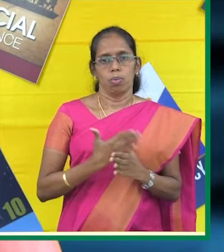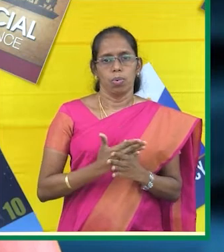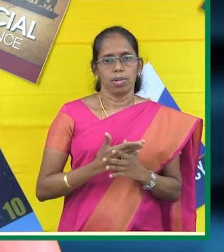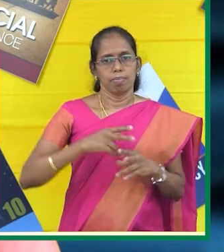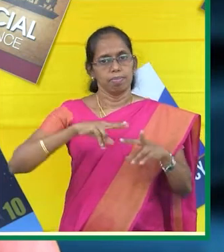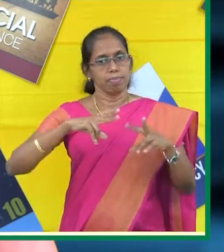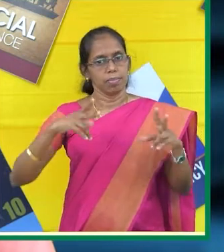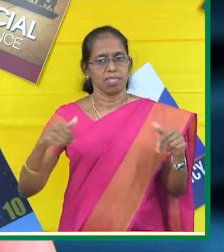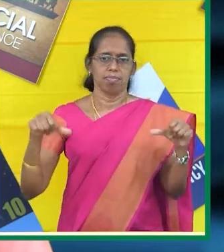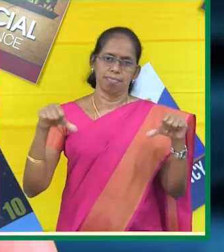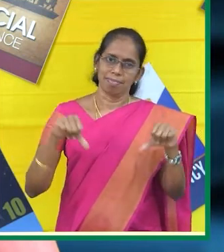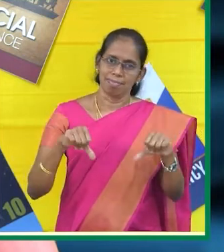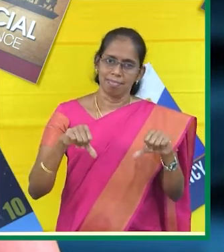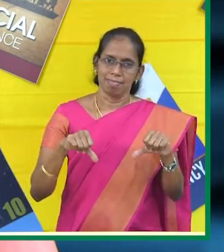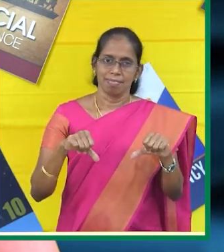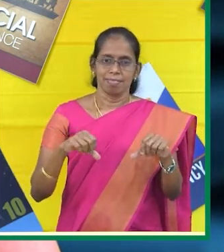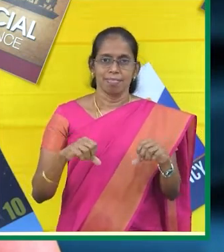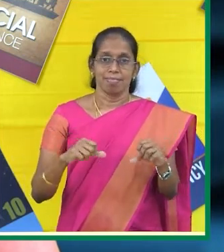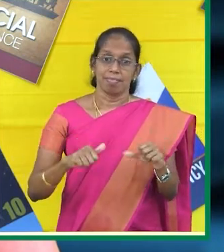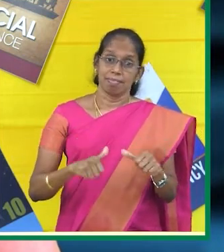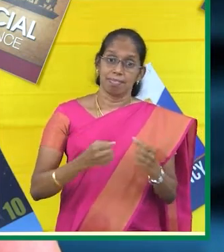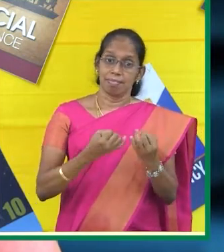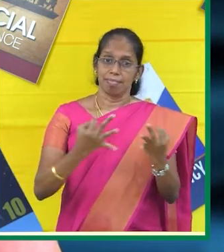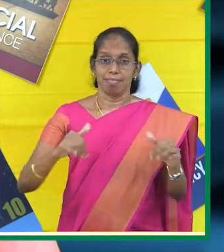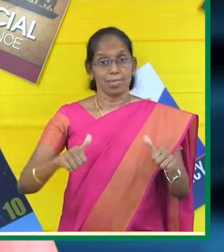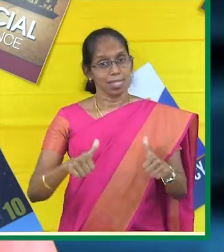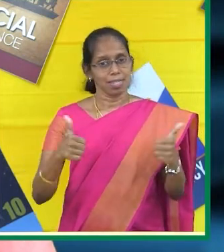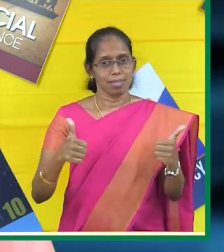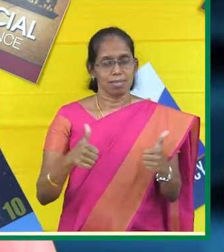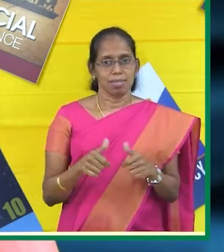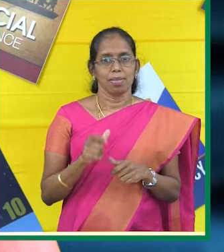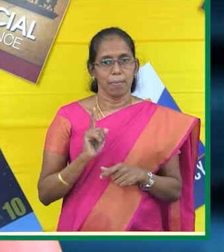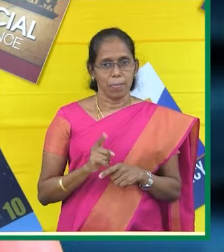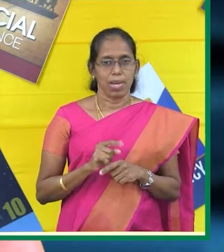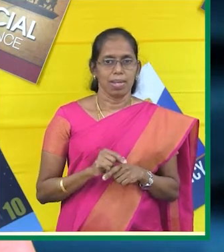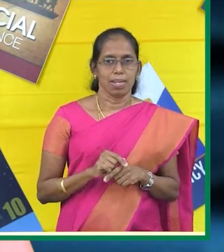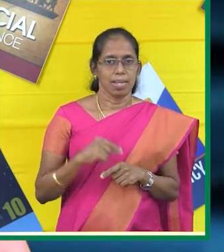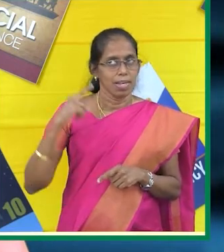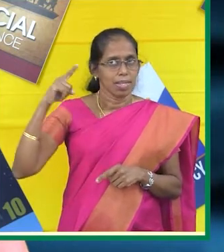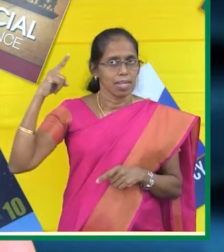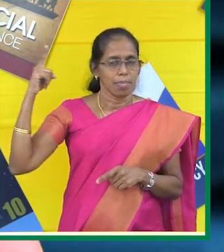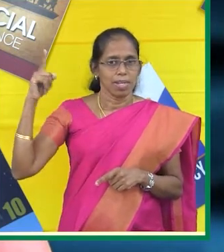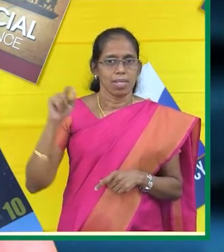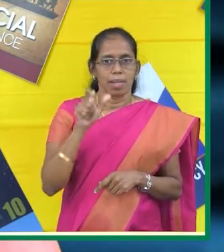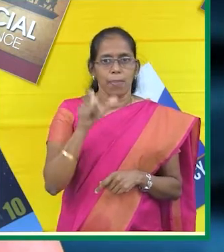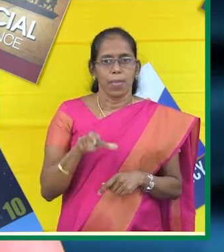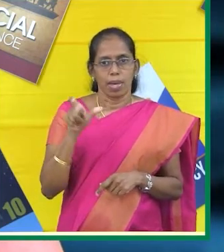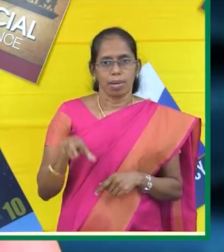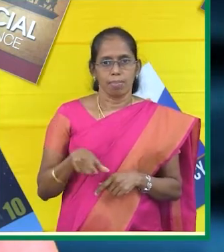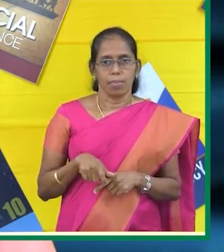work. There were many failures, there were many success stories, but the imagination